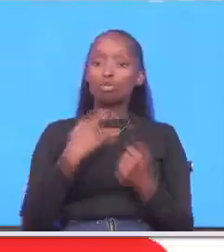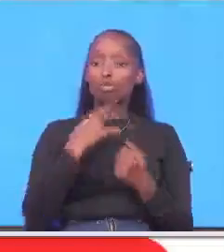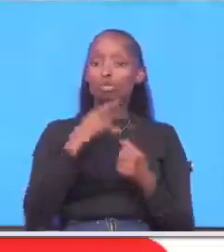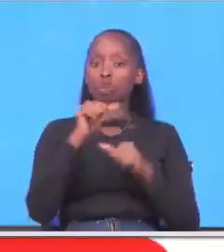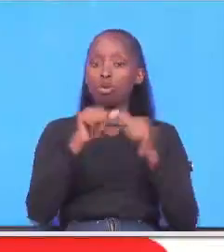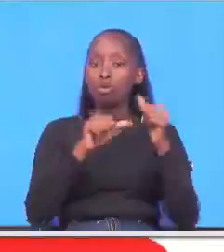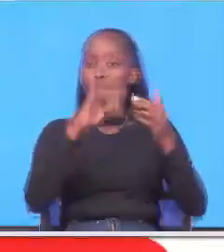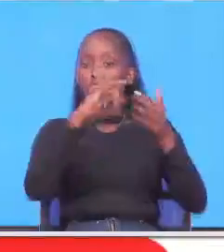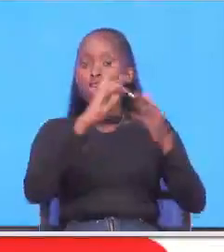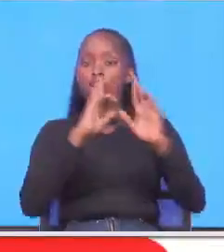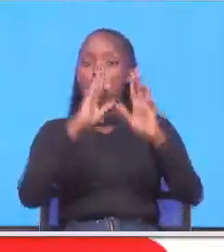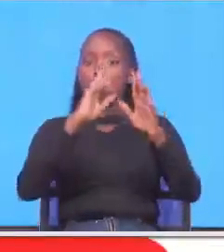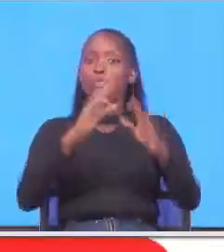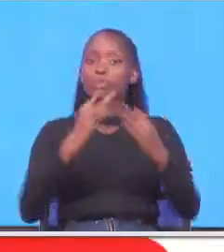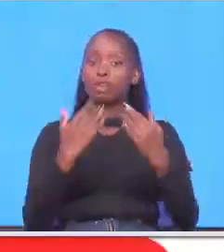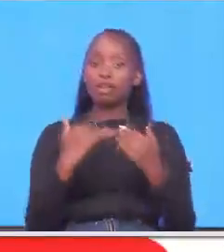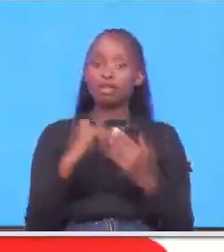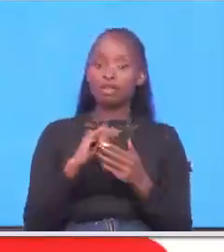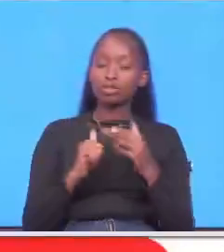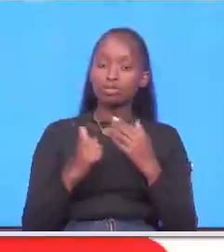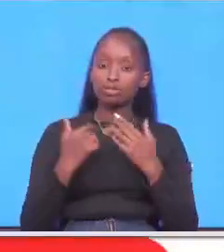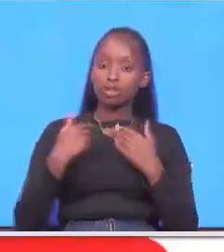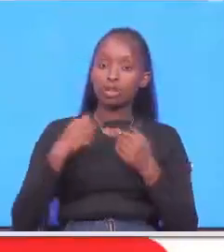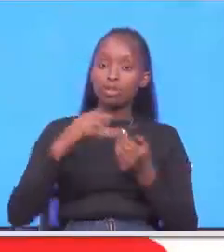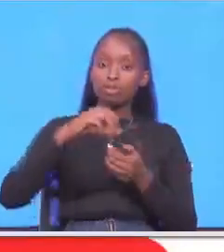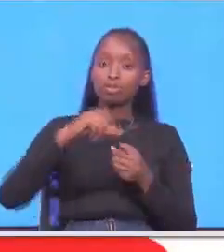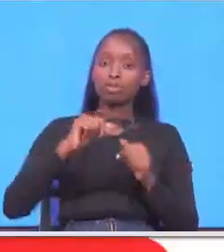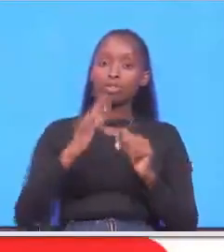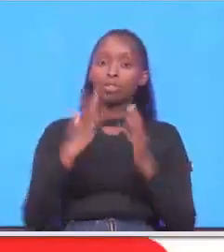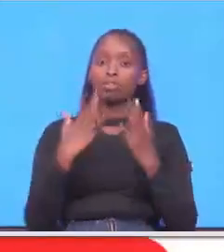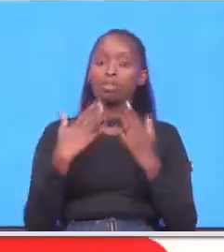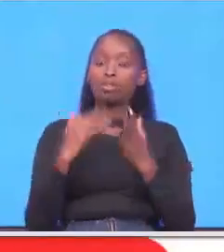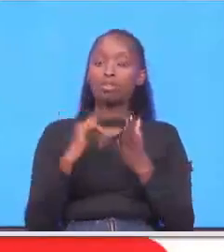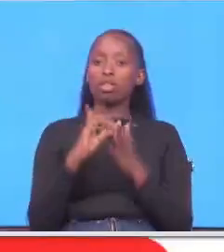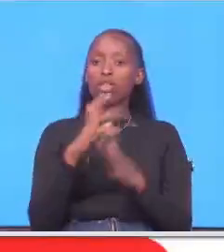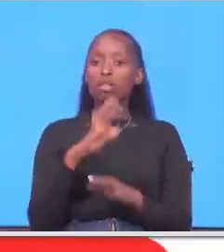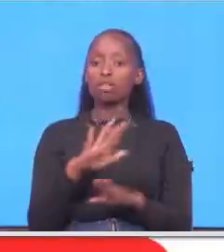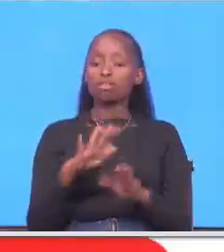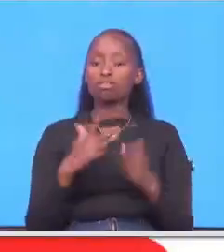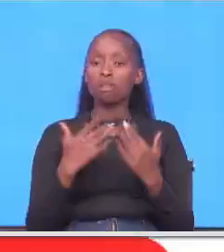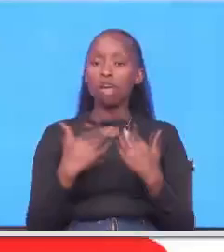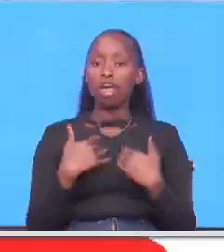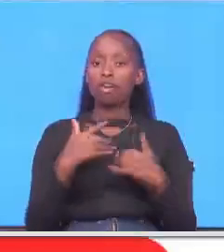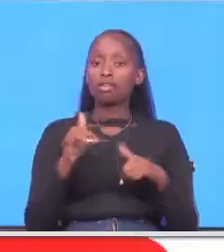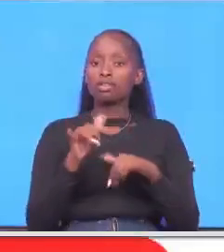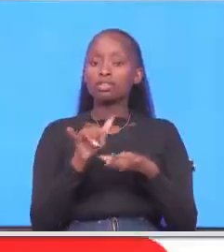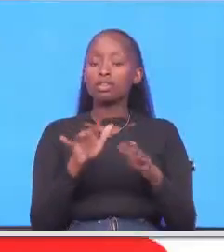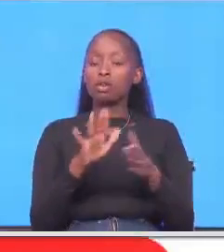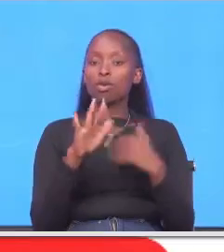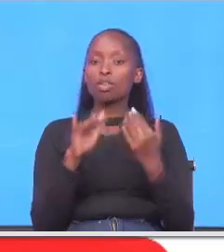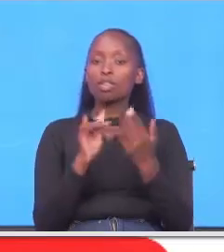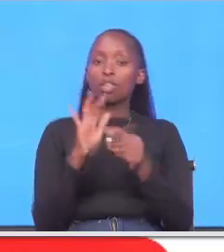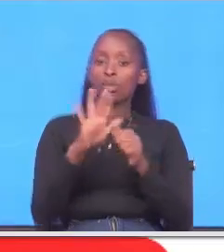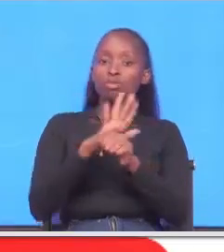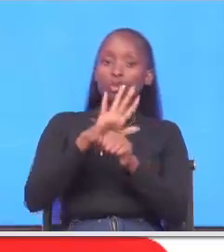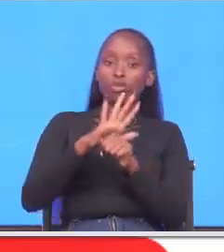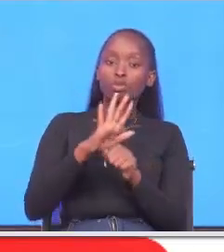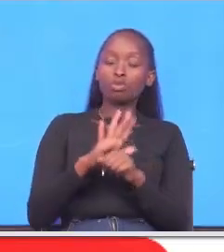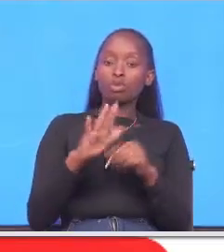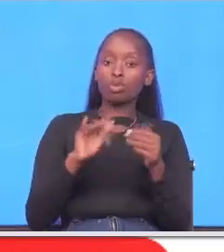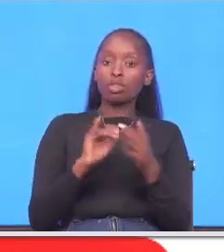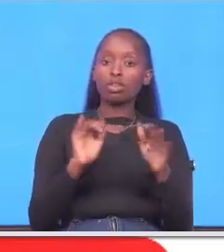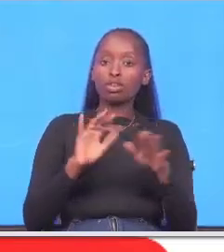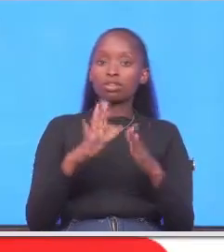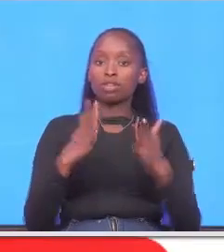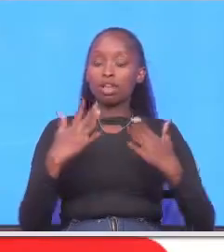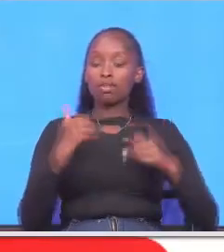la Karimenu lenye uwezo wa hifadhi lita bilioni 23 za maji tayari limejaa hadi pomoni. Mabwawa mengine yaliyojaa ni pamoja na Ndakaine